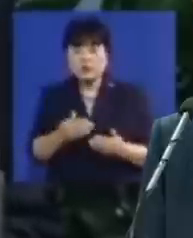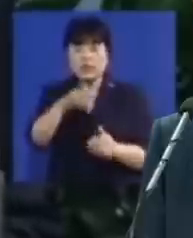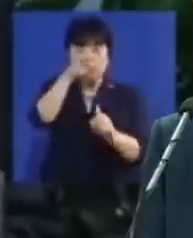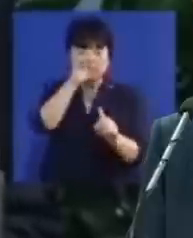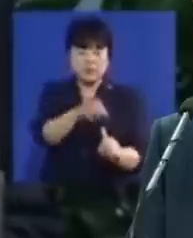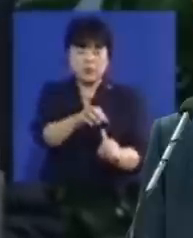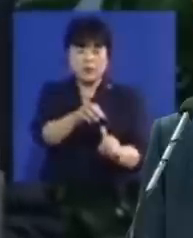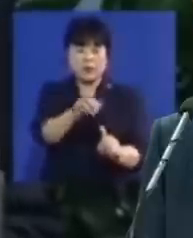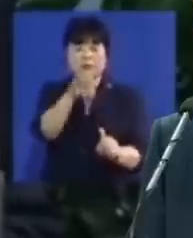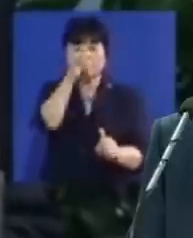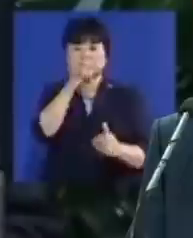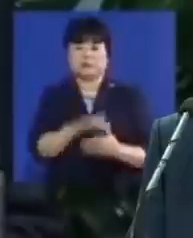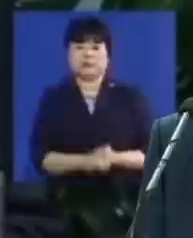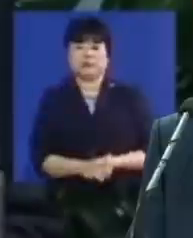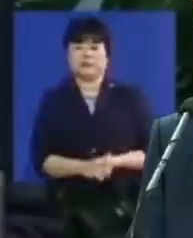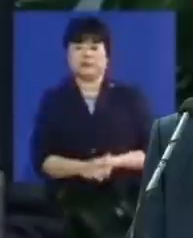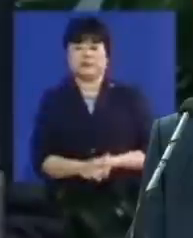동안에